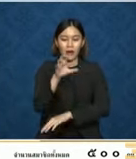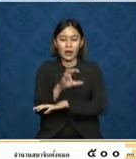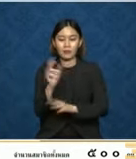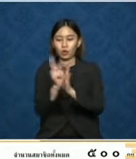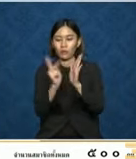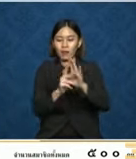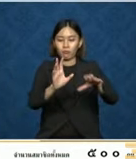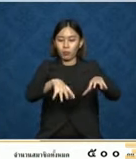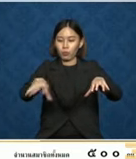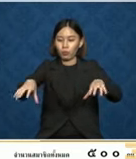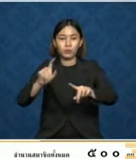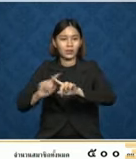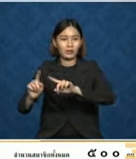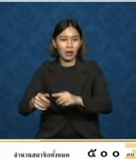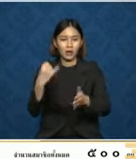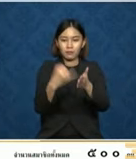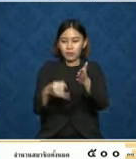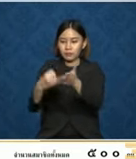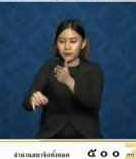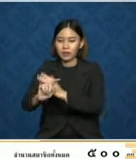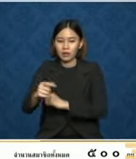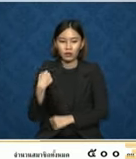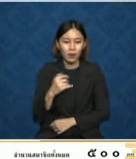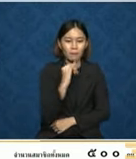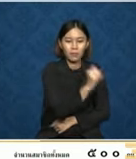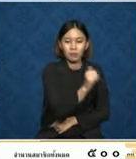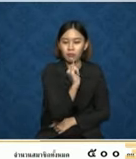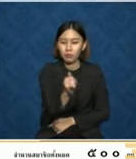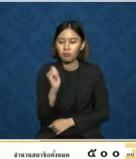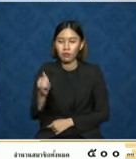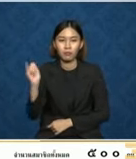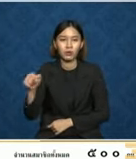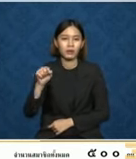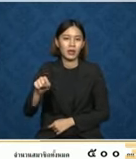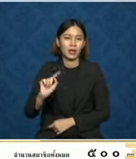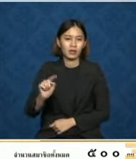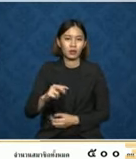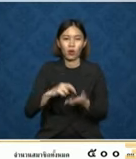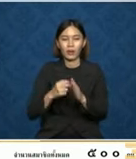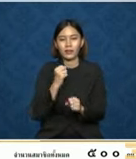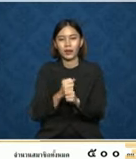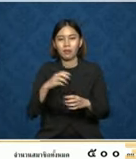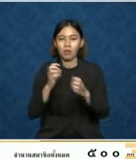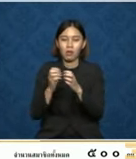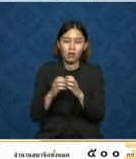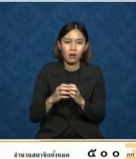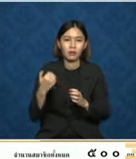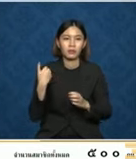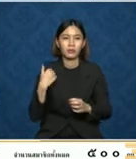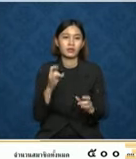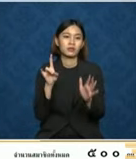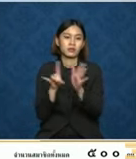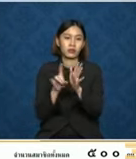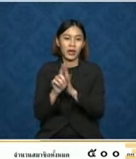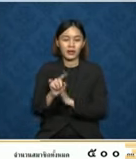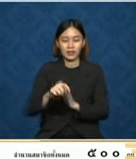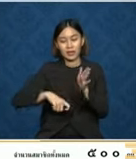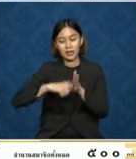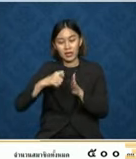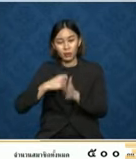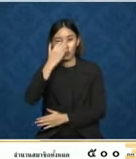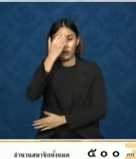ของหลายหน่วยงานจะเอาผิดด้านใดด้านหนึ่งก็ต้องวิ่งไปหน่วยหนึ่งครับเพราะฉะนั้นอันนี้จะเป็นการซ้ำซ้อนท่านประธานครับสุดท้ายแล้วฮะนี่คือเหตุผ